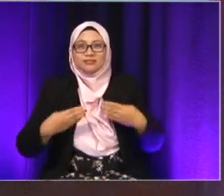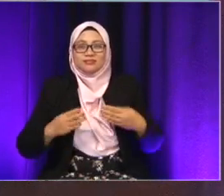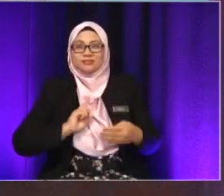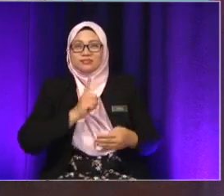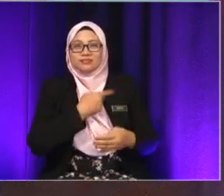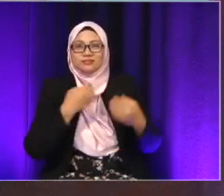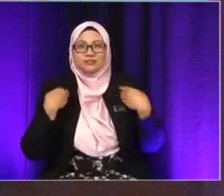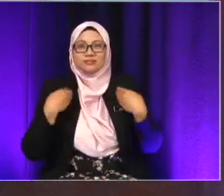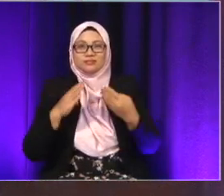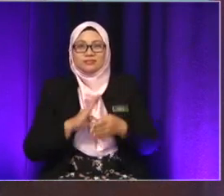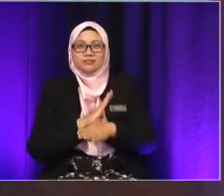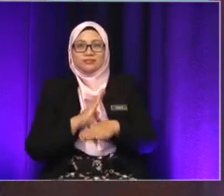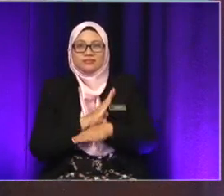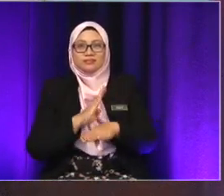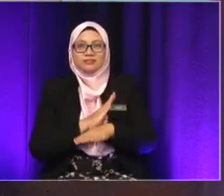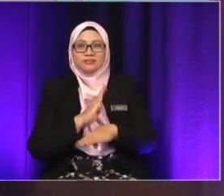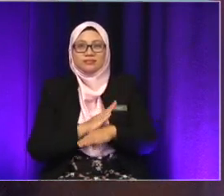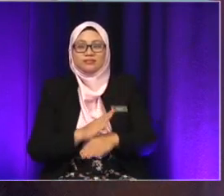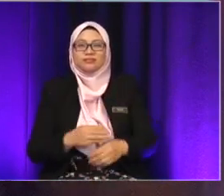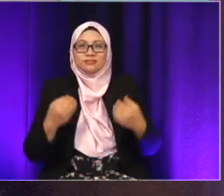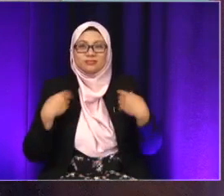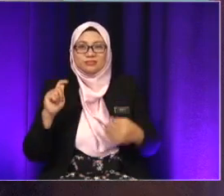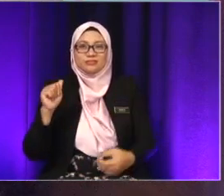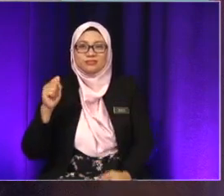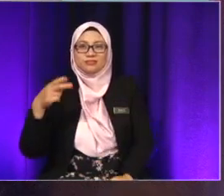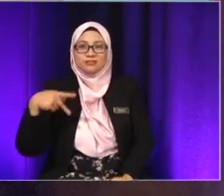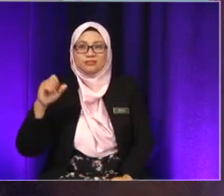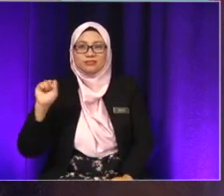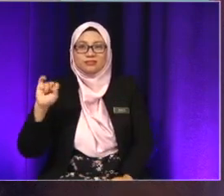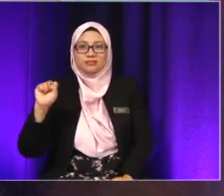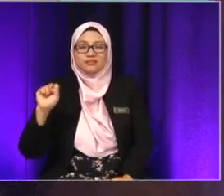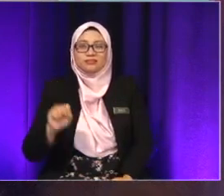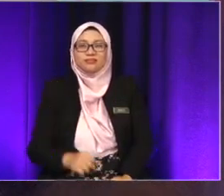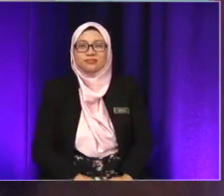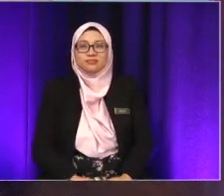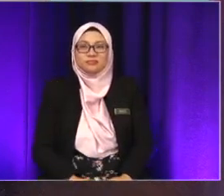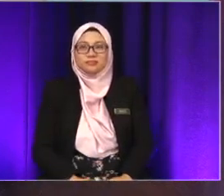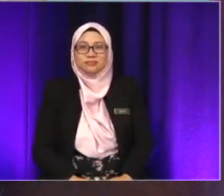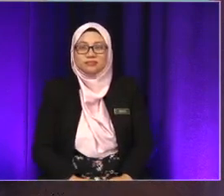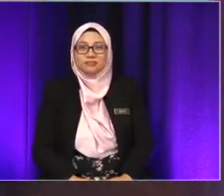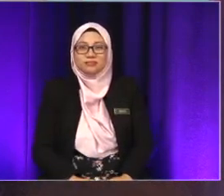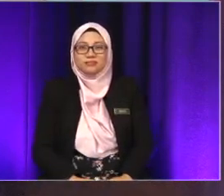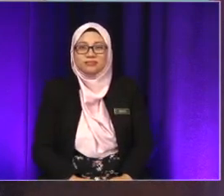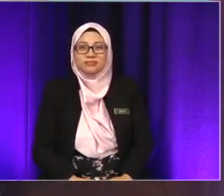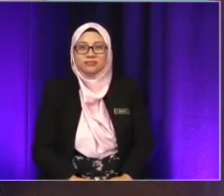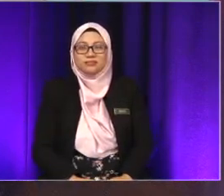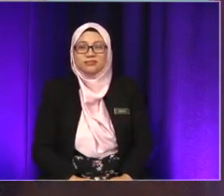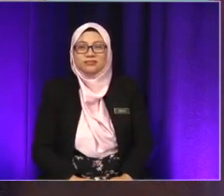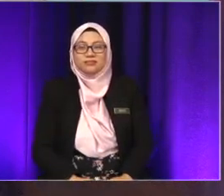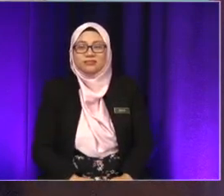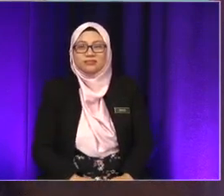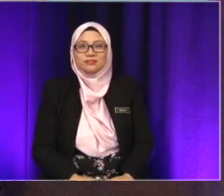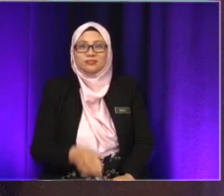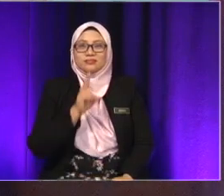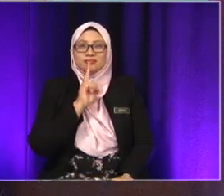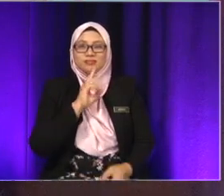Oh. Kan dia bulu-bulu hidung tu kan. Ada filter. Ada filter. Okey, itu sedut kan. Itu salah satu. Itu sebab tu konsep hidrolik tu ada kaitan